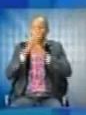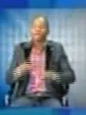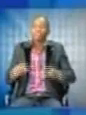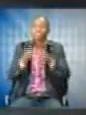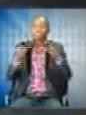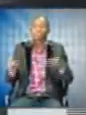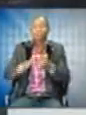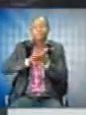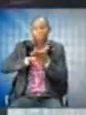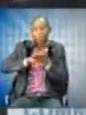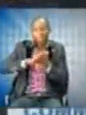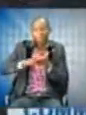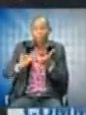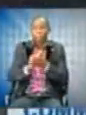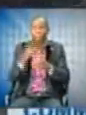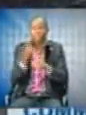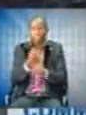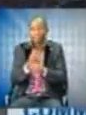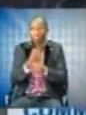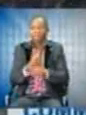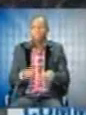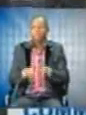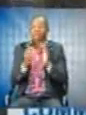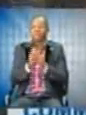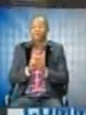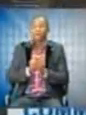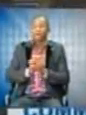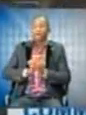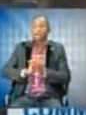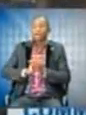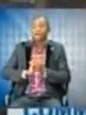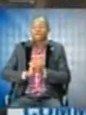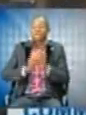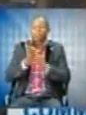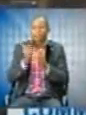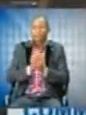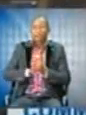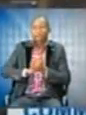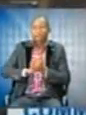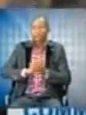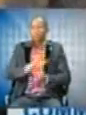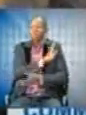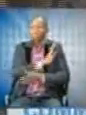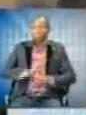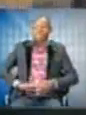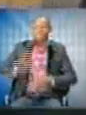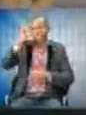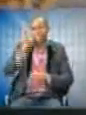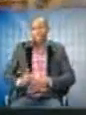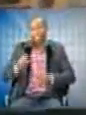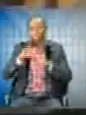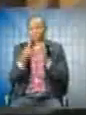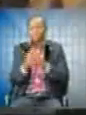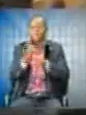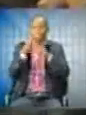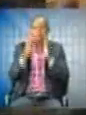environnement sain. Tels sont les points abordés par le bourgmestre de la Kenya, Gustave Goy, à ses cadres de base au cours